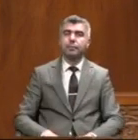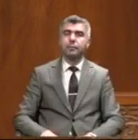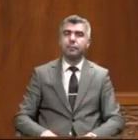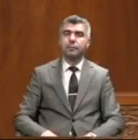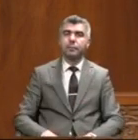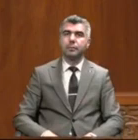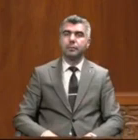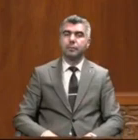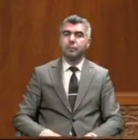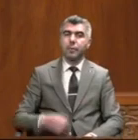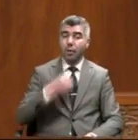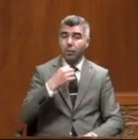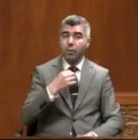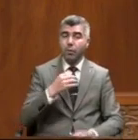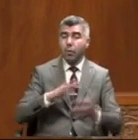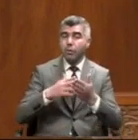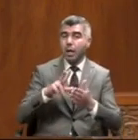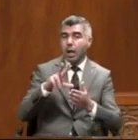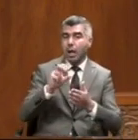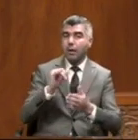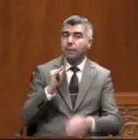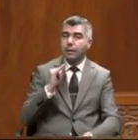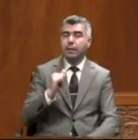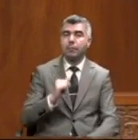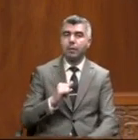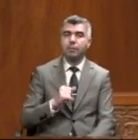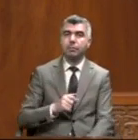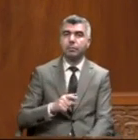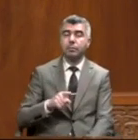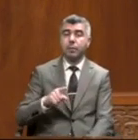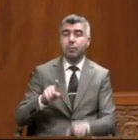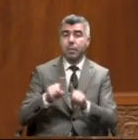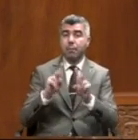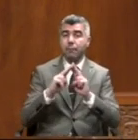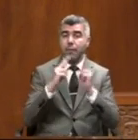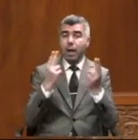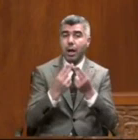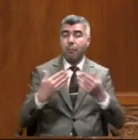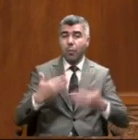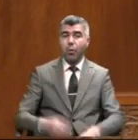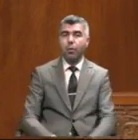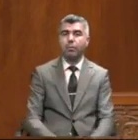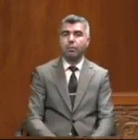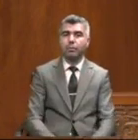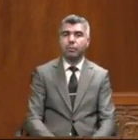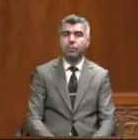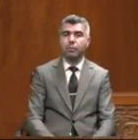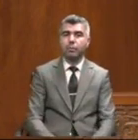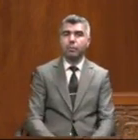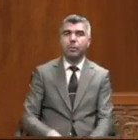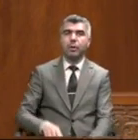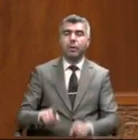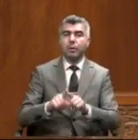وكما نعيد ذلك جيدا فان العالم اليوم يواجه